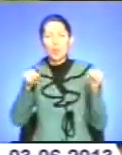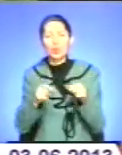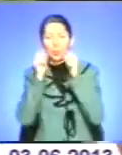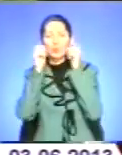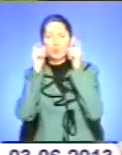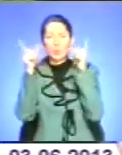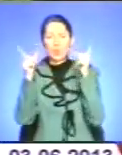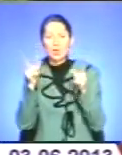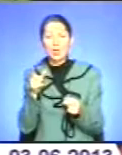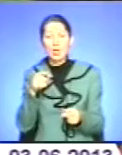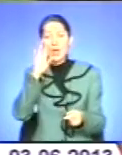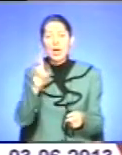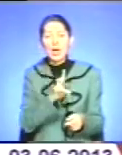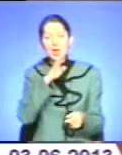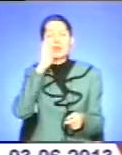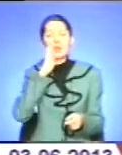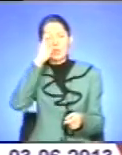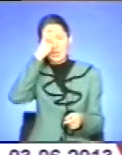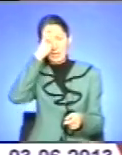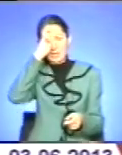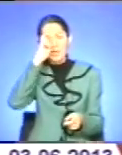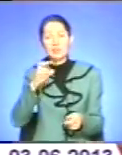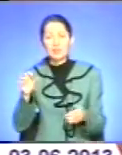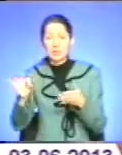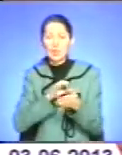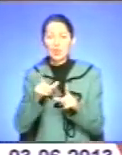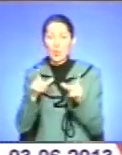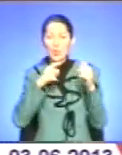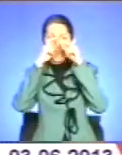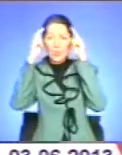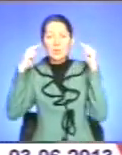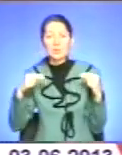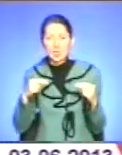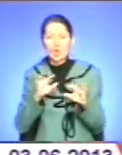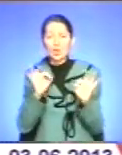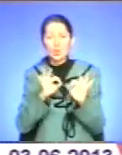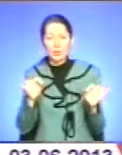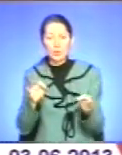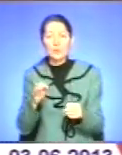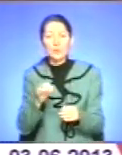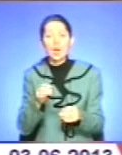монастиря і розповів про все ігумену. Зранку відвіз ікону в Дубенський чоловічий монастир, куди на